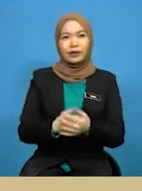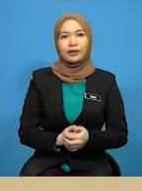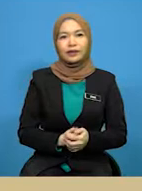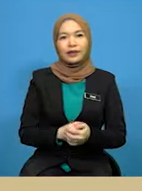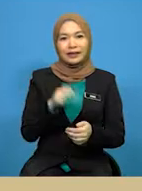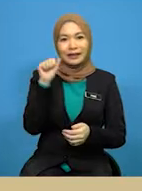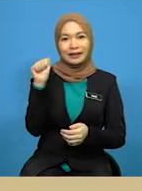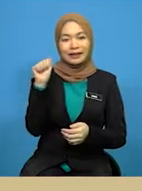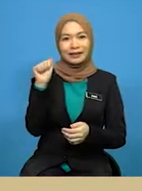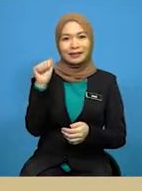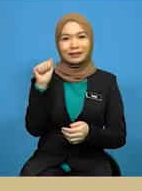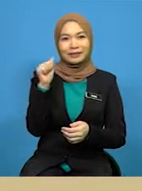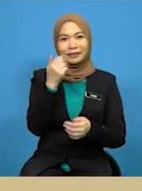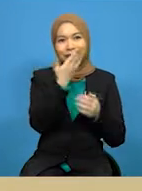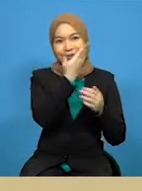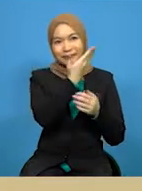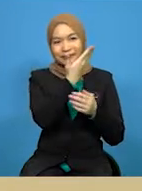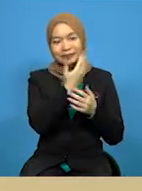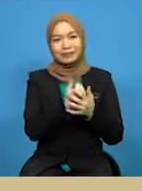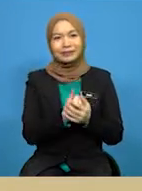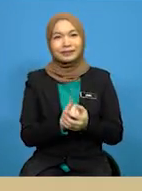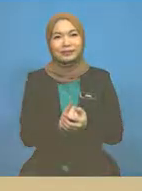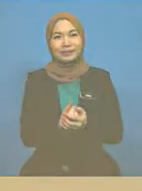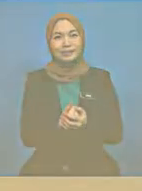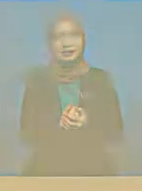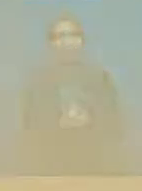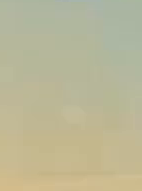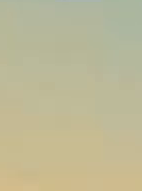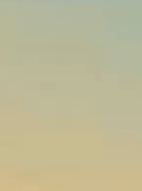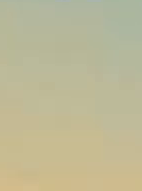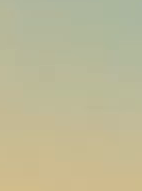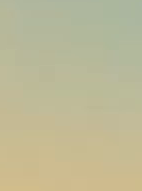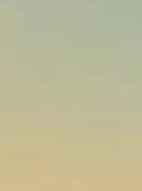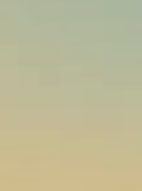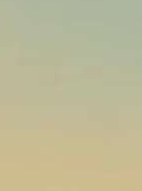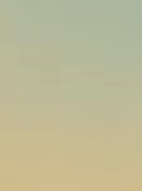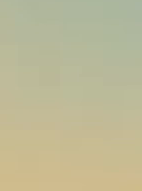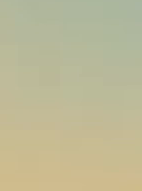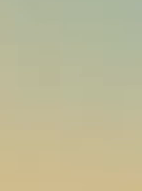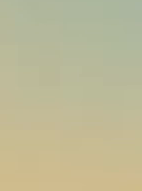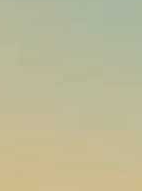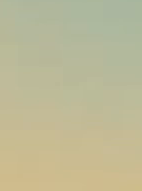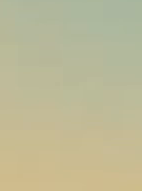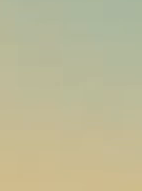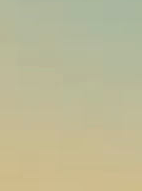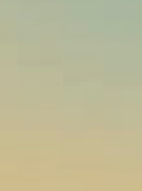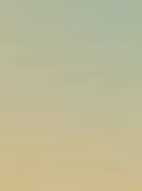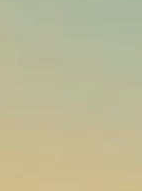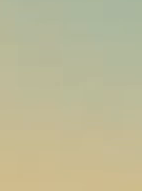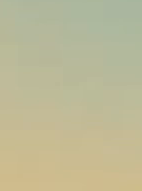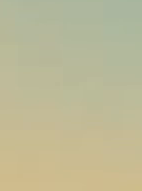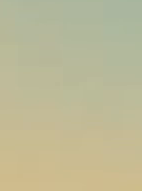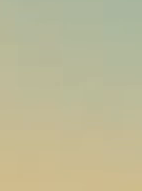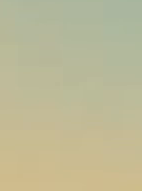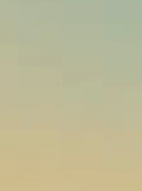barang. B. Mencapai kadar pertumbuhan ekonomi yang tinggi. C. Menggalakkan setiap firma